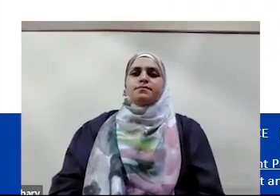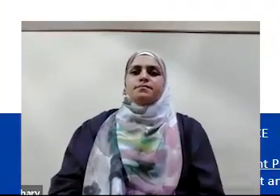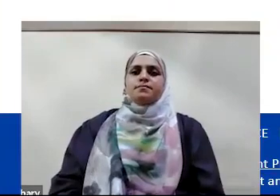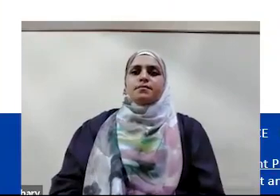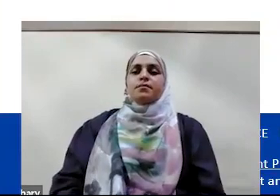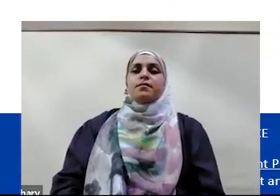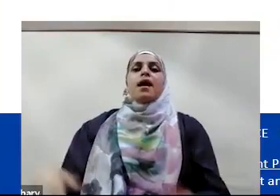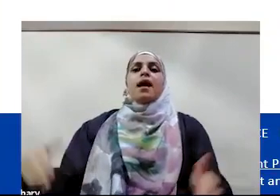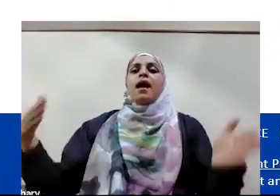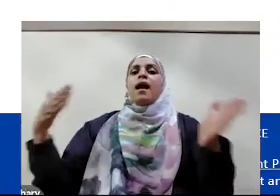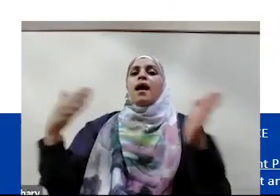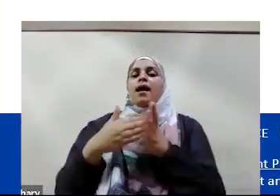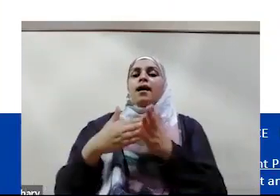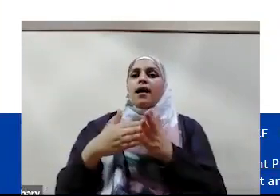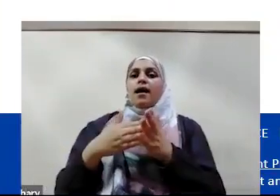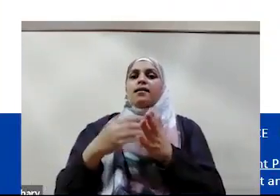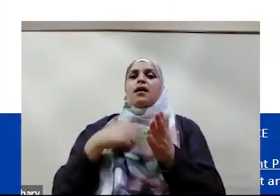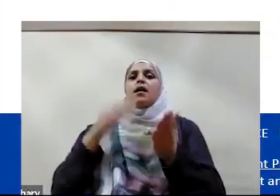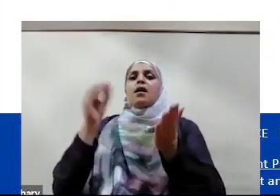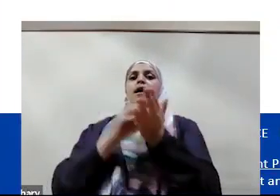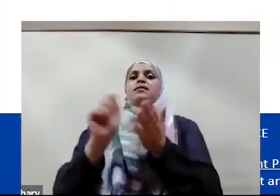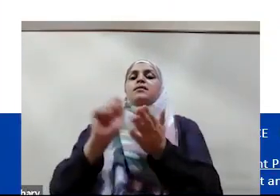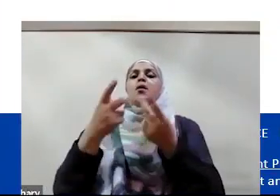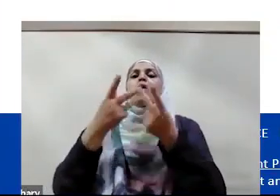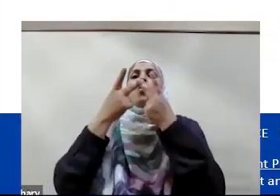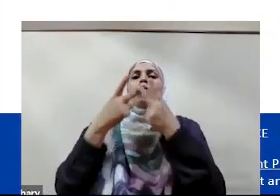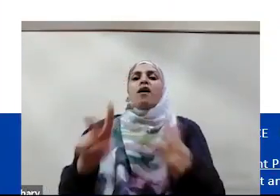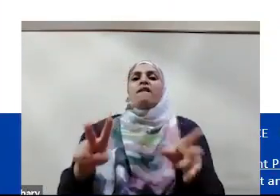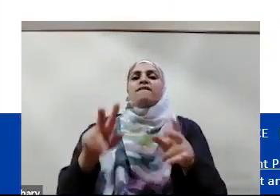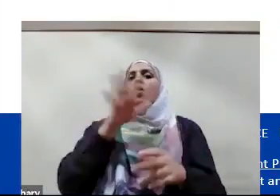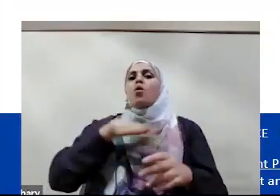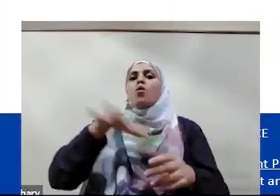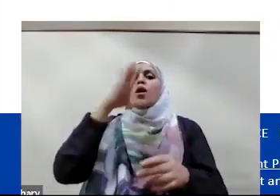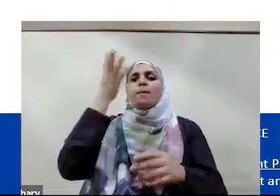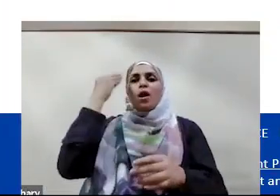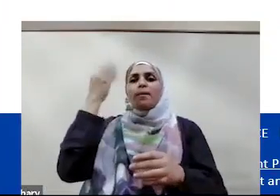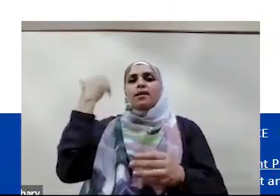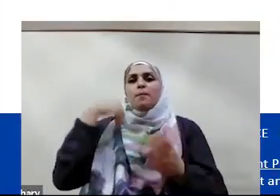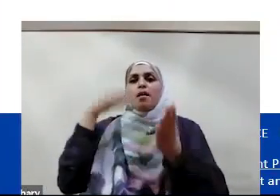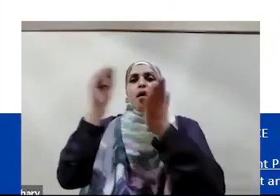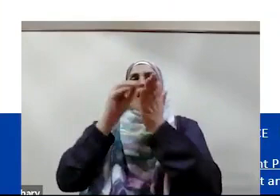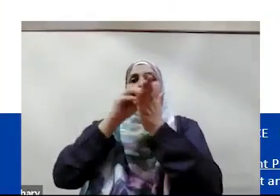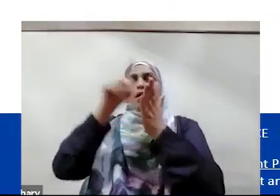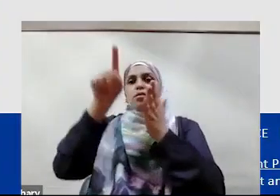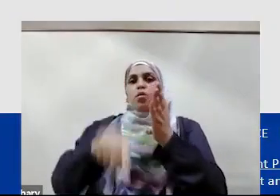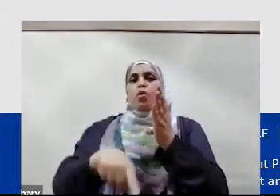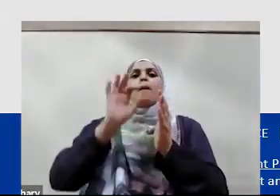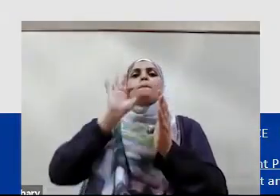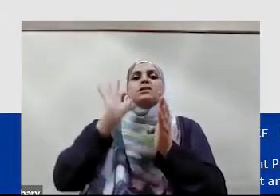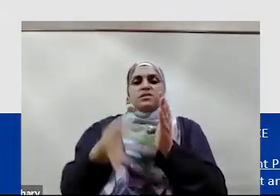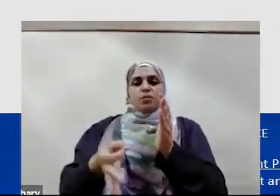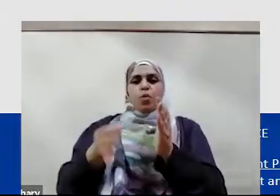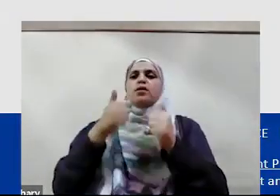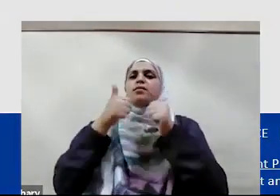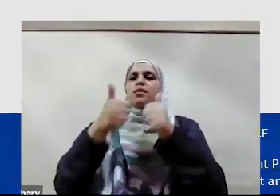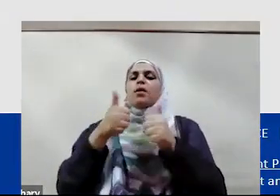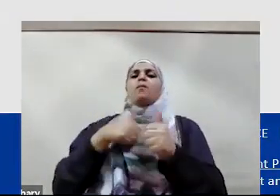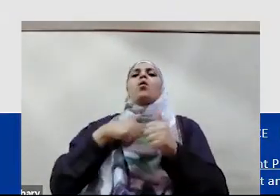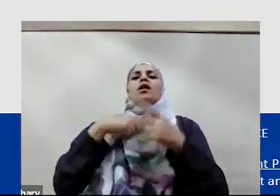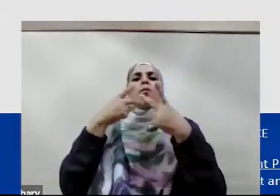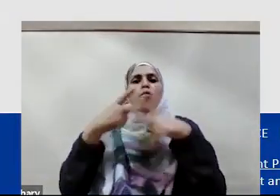آخر حاجة بوافق إن أنا كل المعلومات اللي أنا حطيتها مظبوطة، وإن أنا موافق إن المعلومات دي